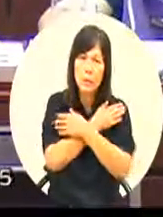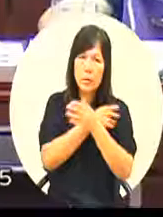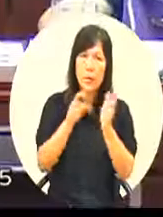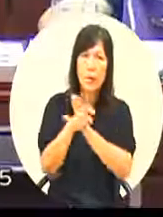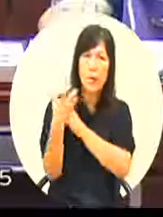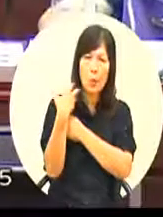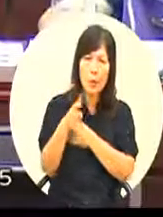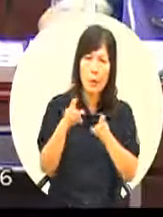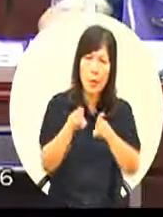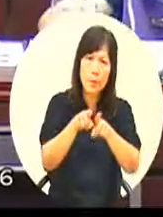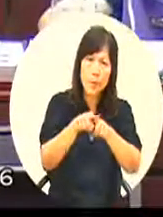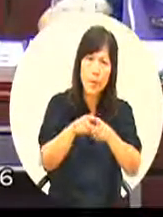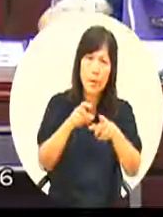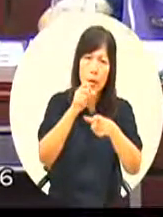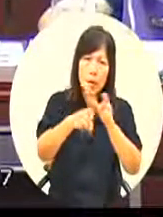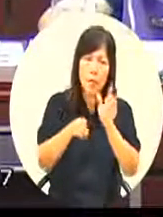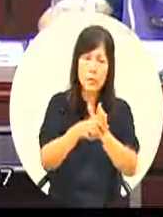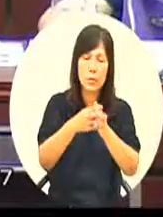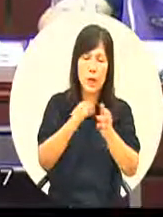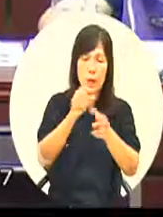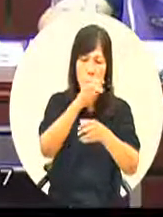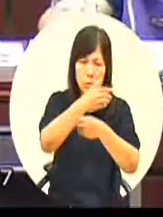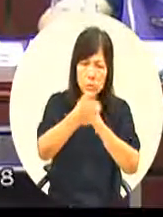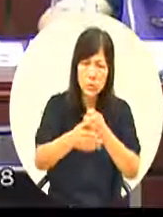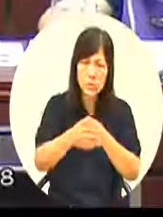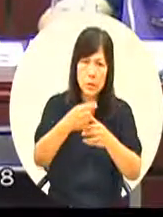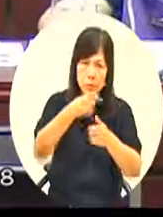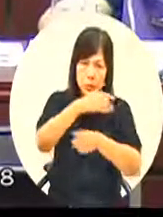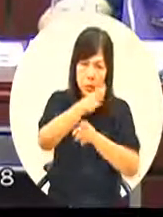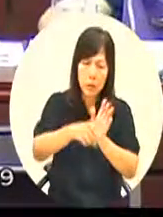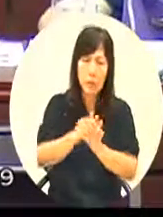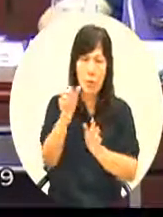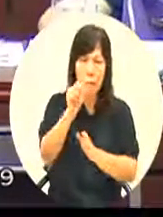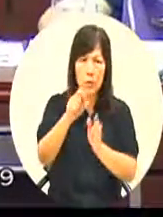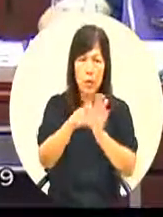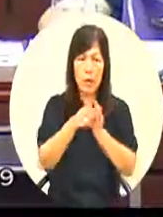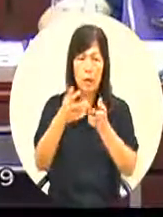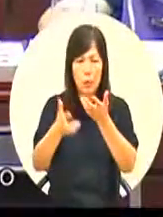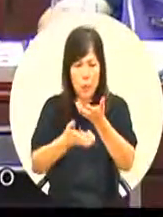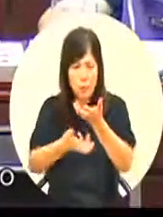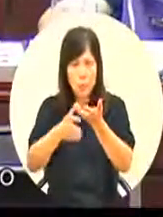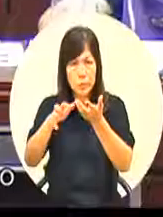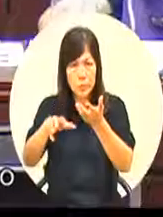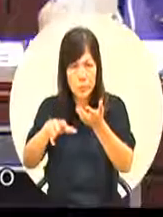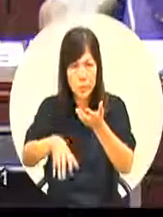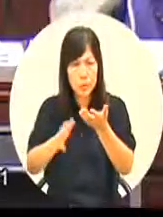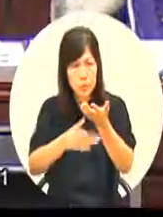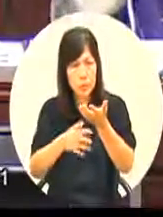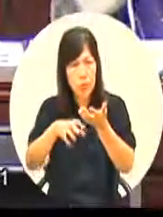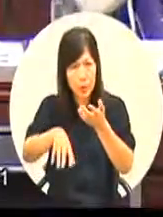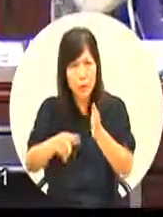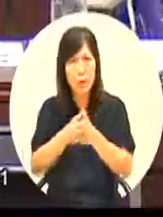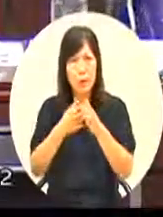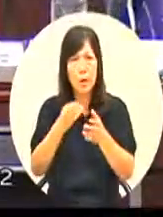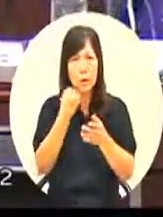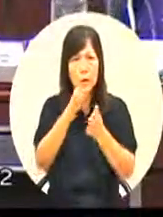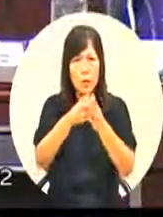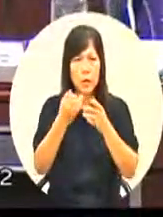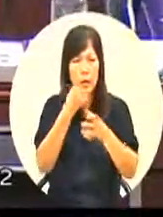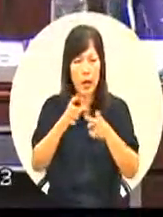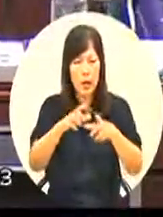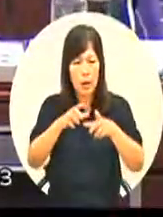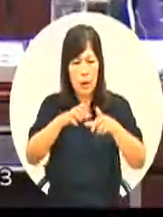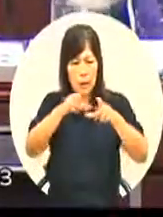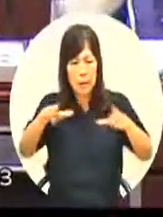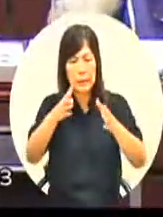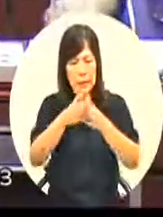5间教室，因为它要有行政空间，甚至还要有厨房，然后还要改造教室，所以非营利的需求的话空间是会比较大的，而